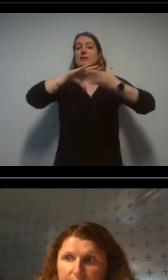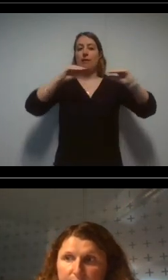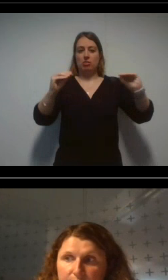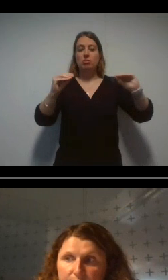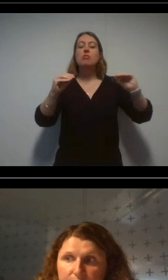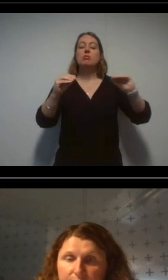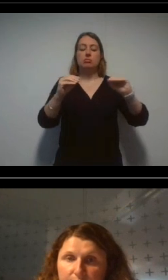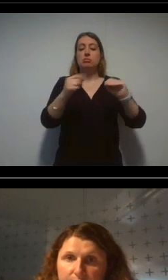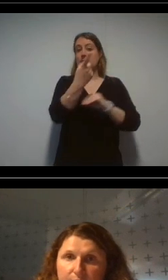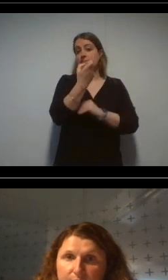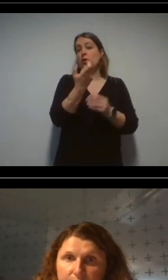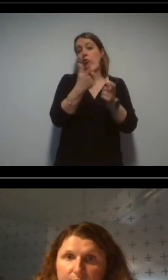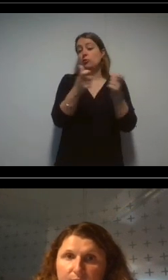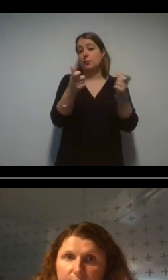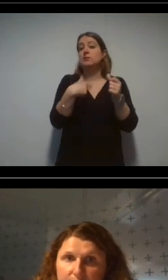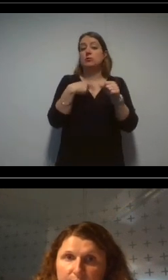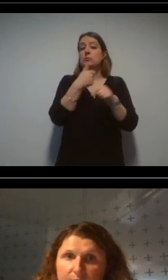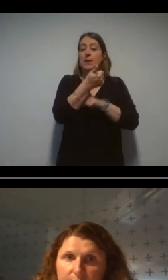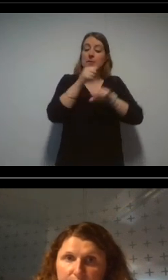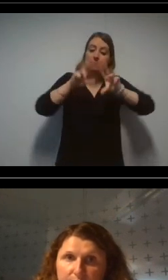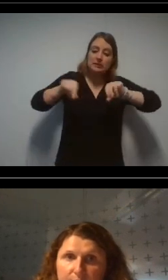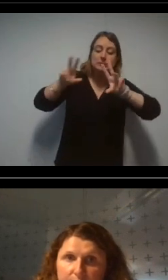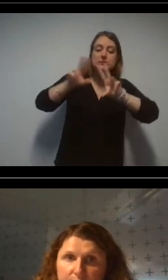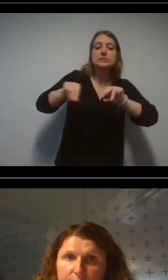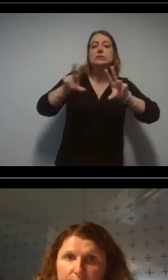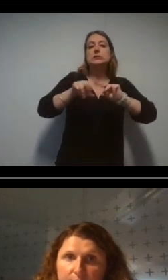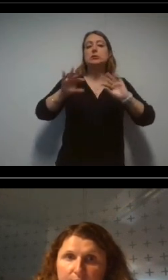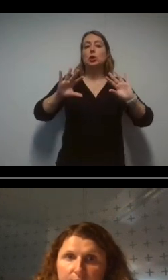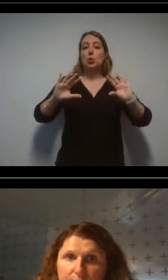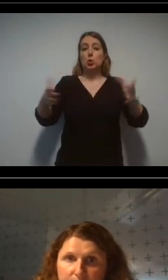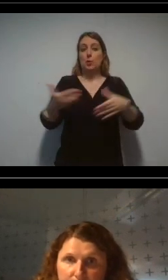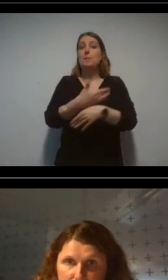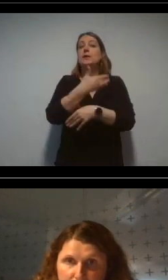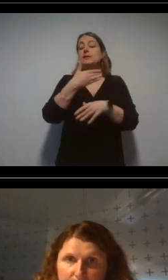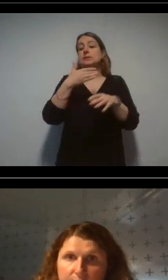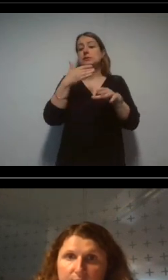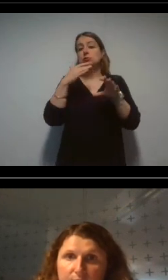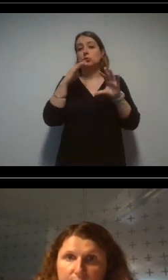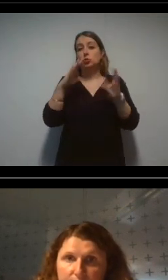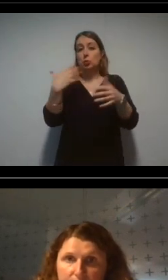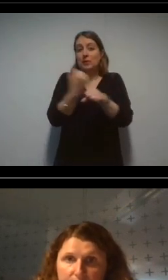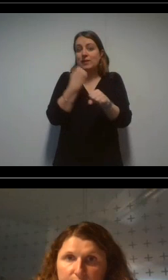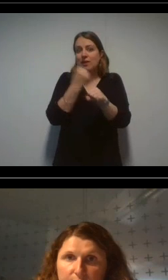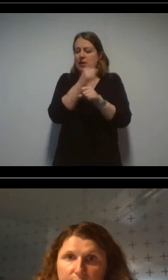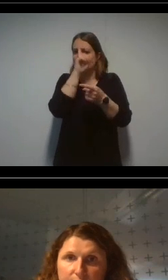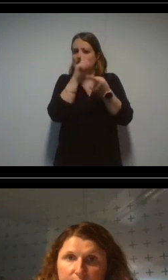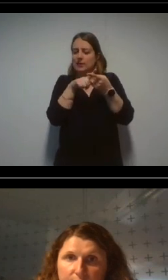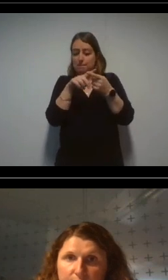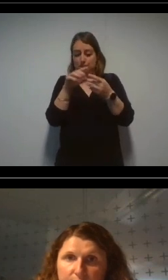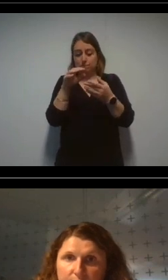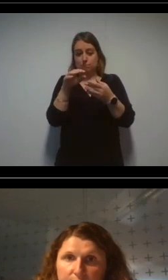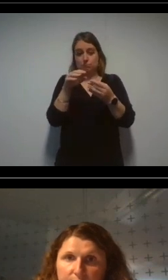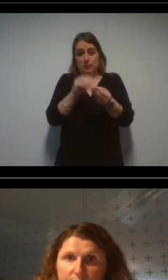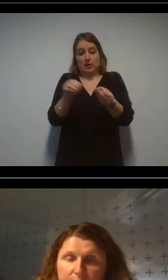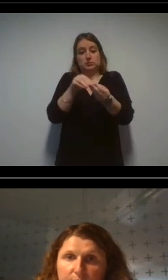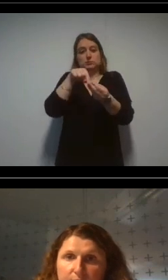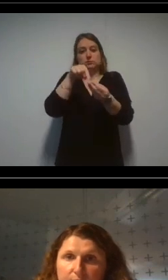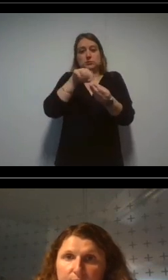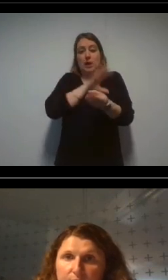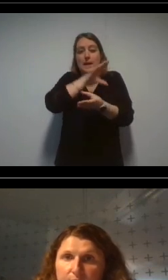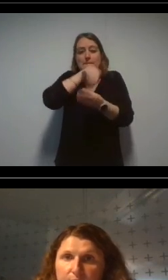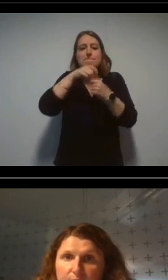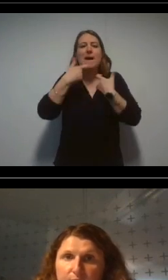pour montrer un petit peu comment ça se passe, comment aussi on travaille sur l'accessibilité de notre produit, parce que